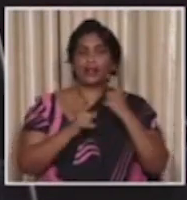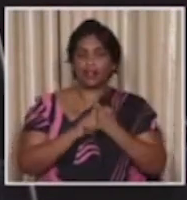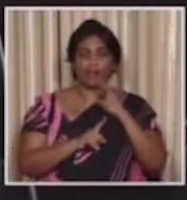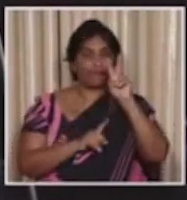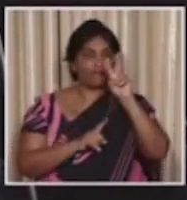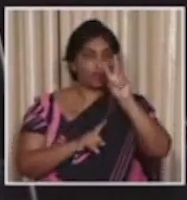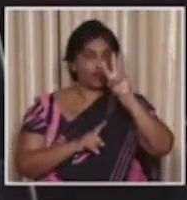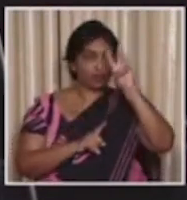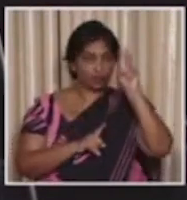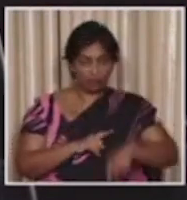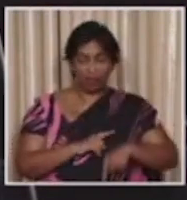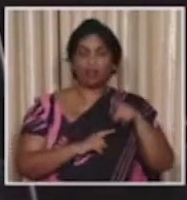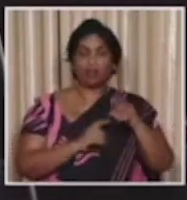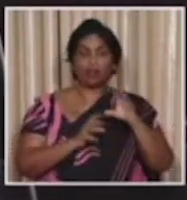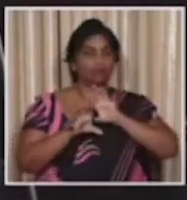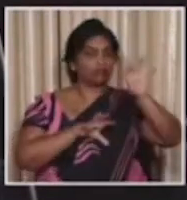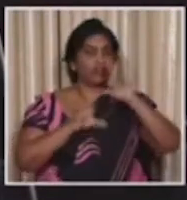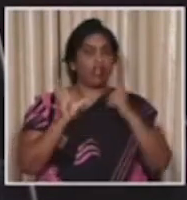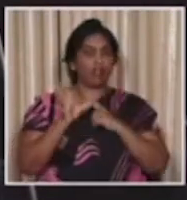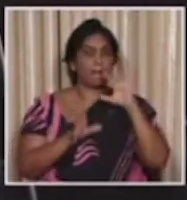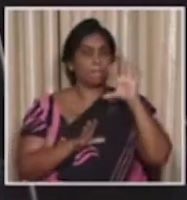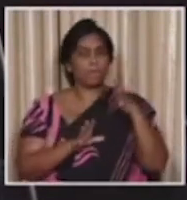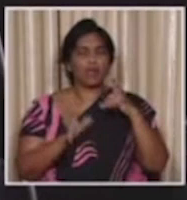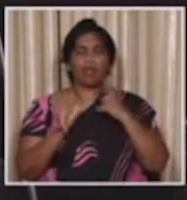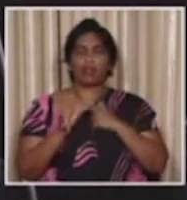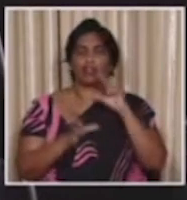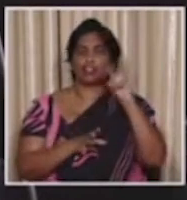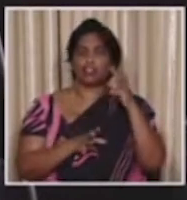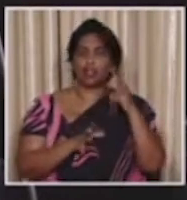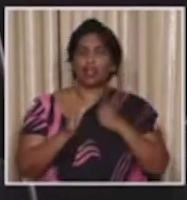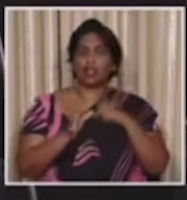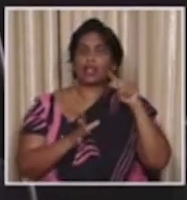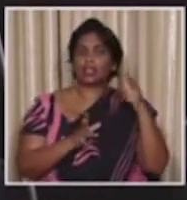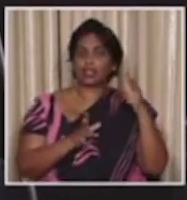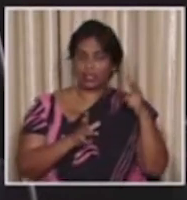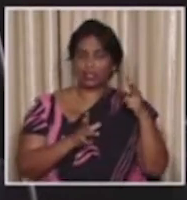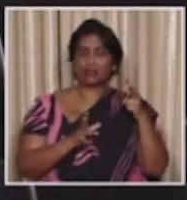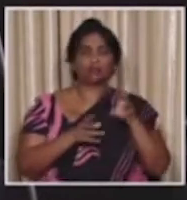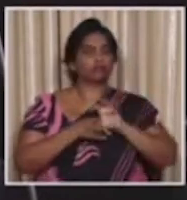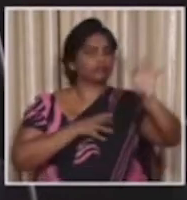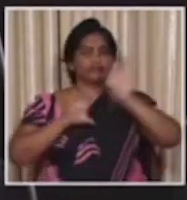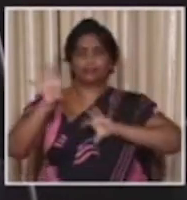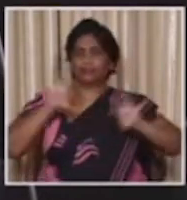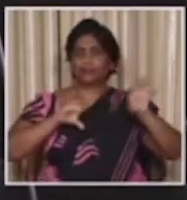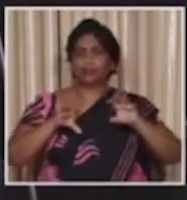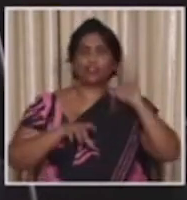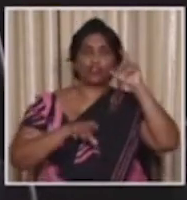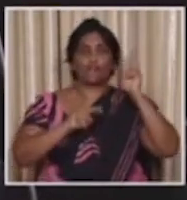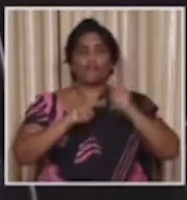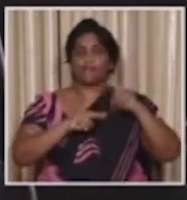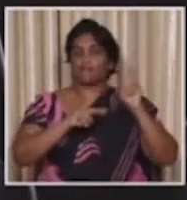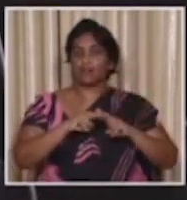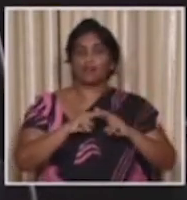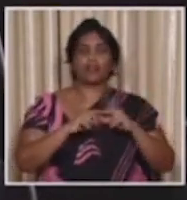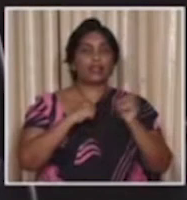23000 කුට්ටි කුට්ටි අක්කර 500, අක්කර 300, අක්කර 200 කුට්ටි කුට්ටි කොළඹ යාළුවන්ට